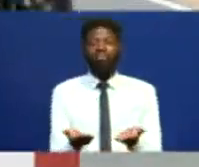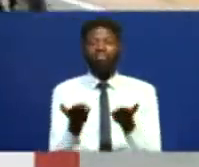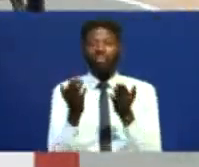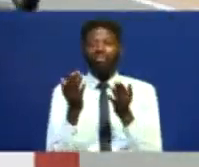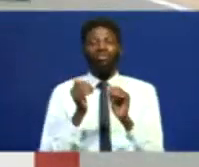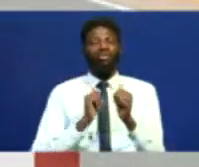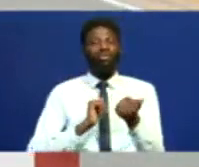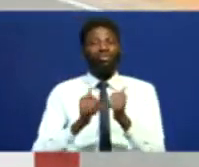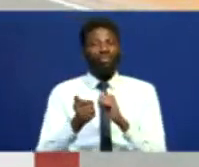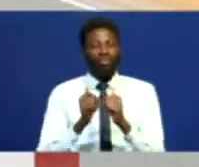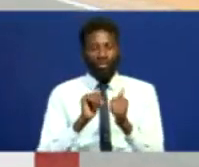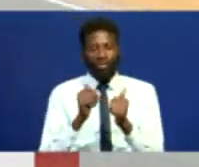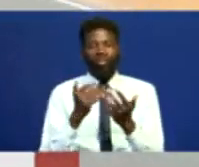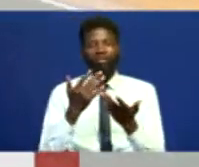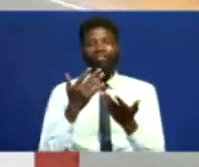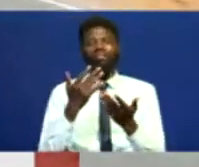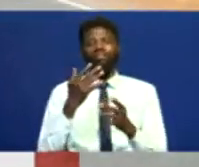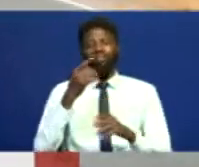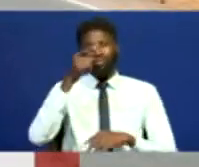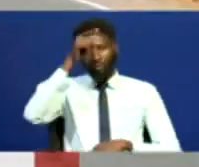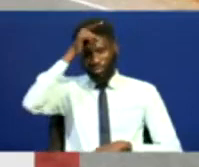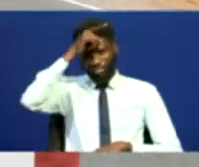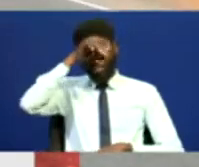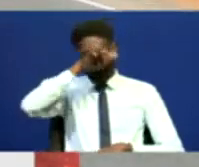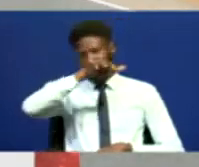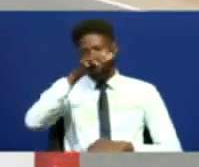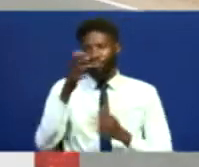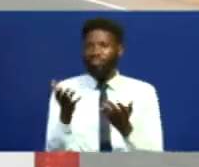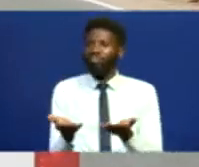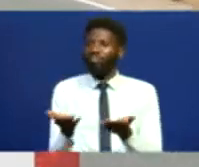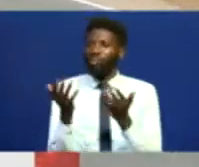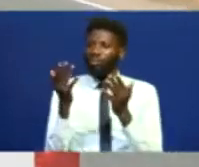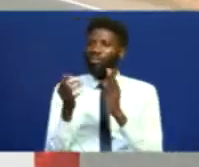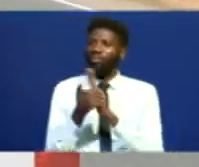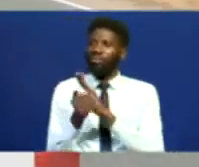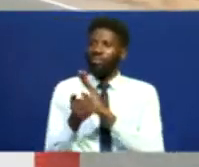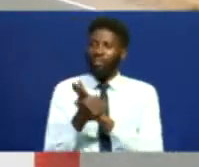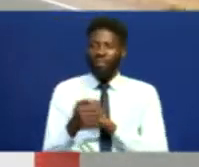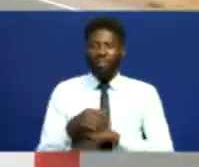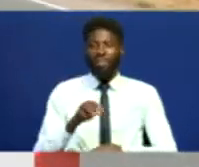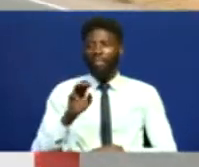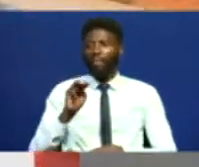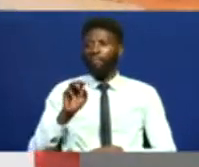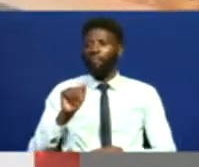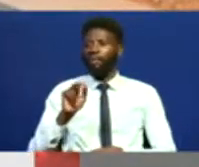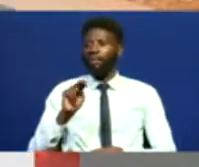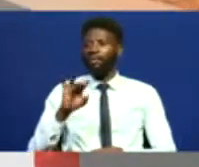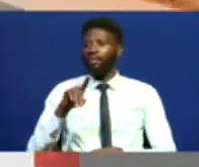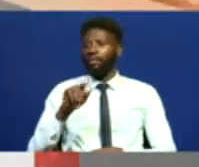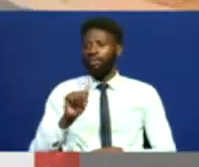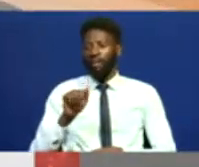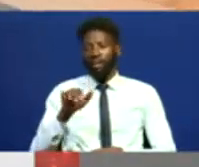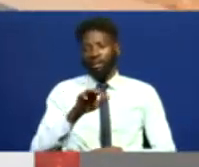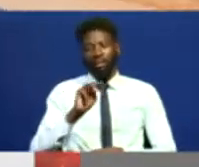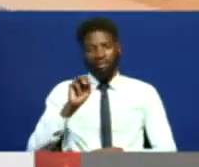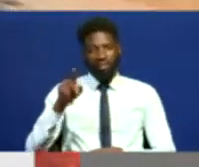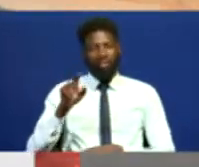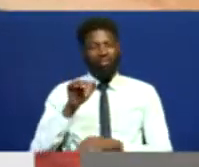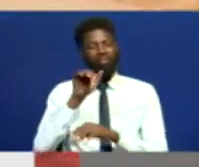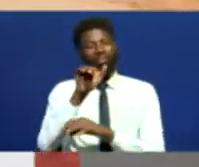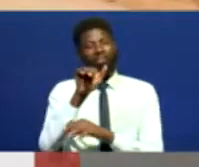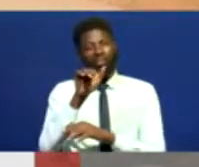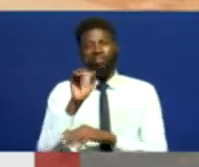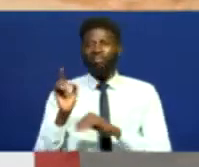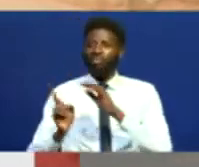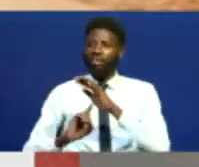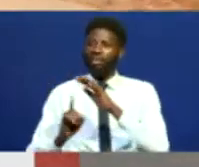talanta mashinani. Mbunge wa Manyata Gitonga Mkunji alitoa wito kwa wizara ya michezo kuhakikishia kuwa kuna usimamizi bora